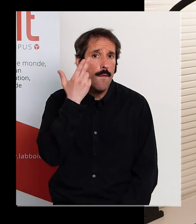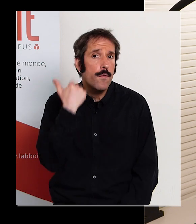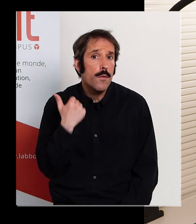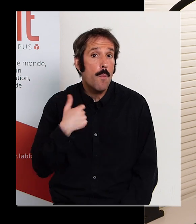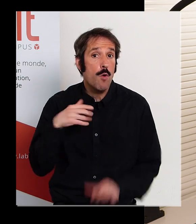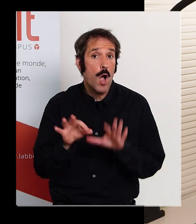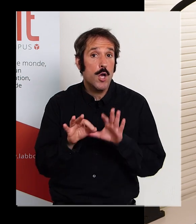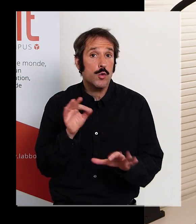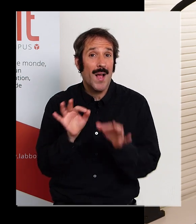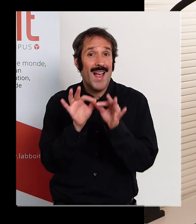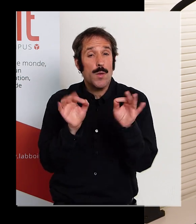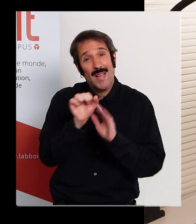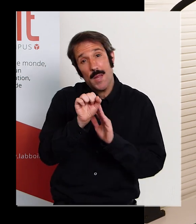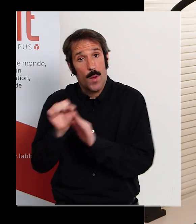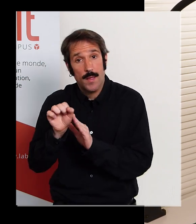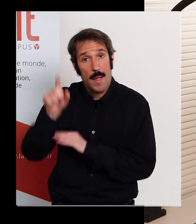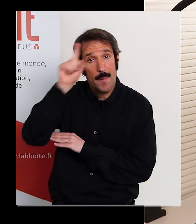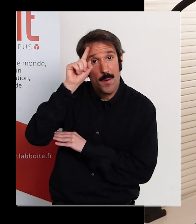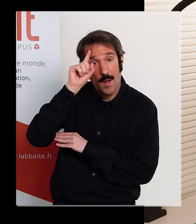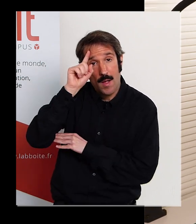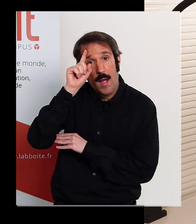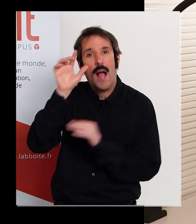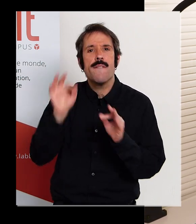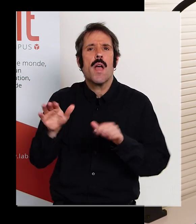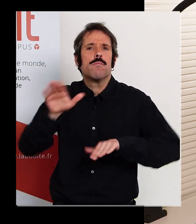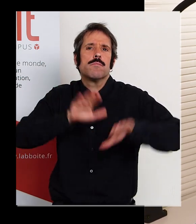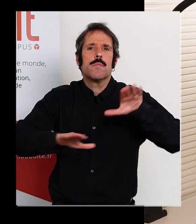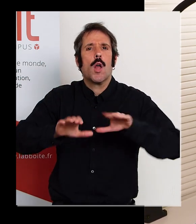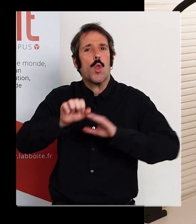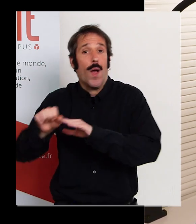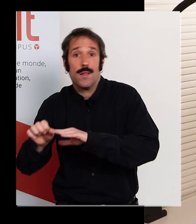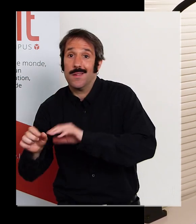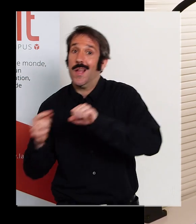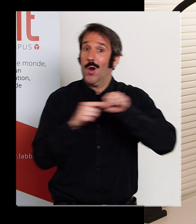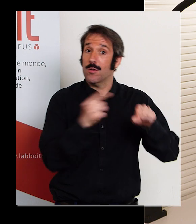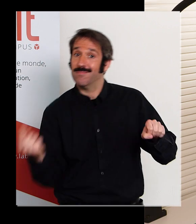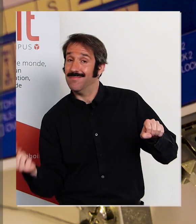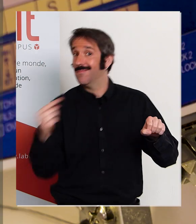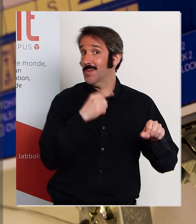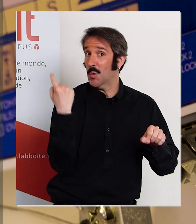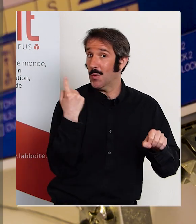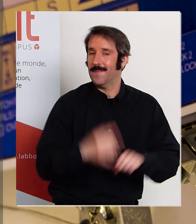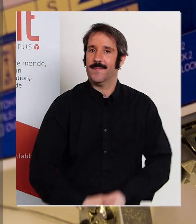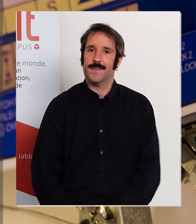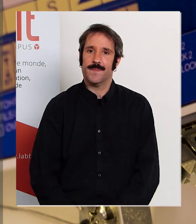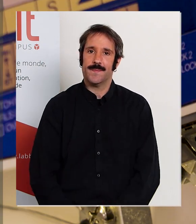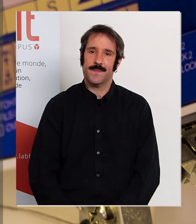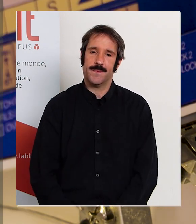Comme vous l'avez vu, j'ai choisi l'aiguille de droite, en effet, pour l'installation, toujours de droite vers la gauche.